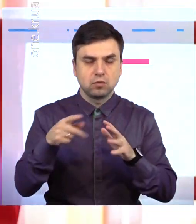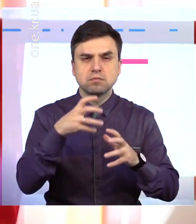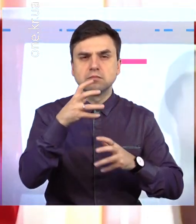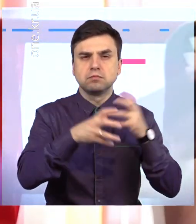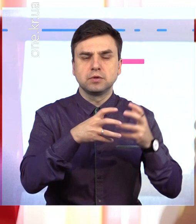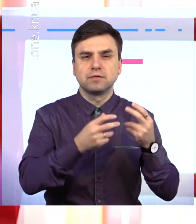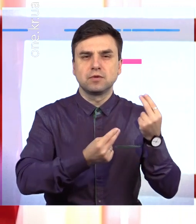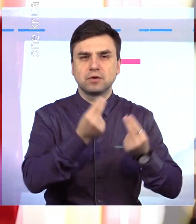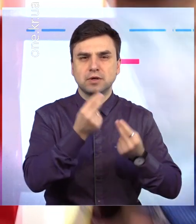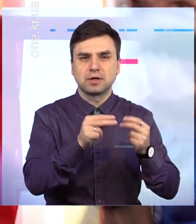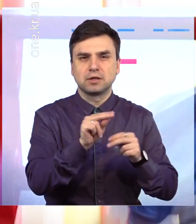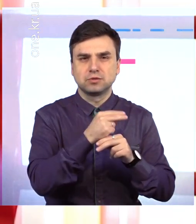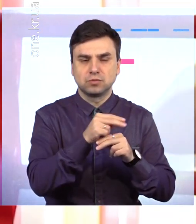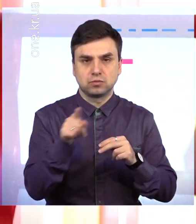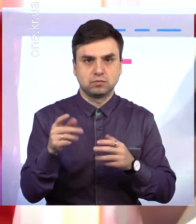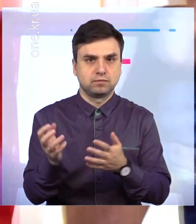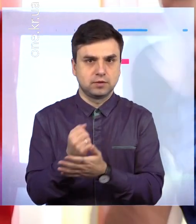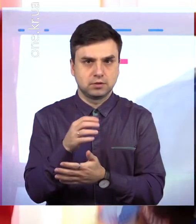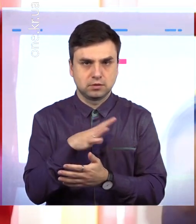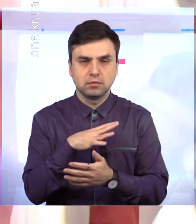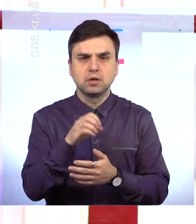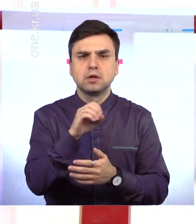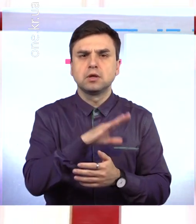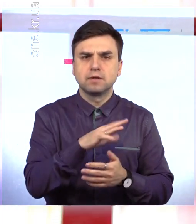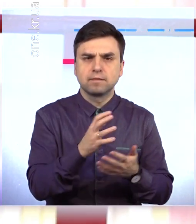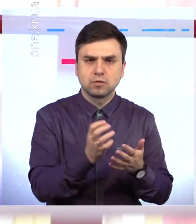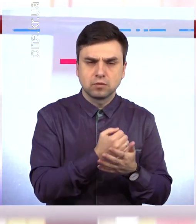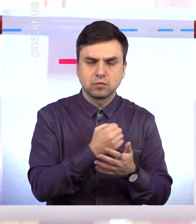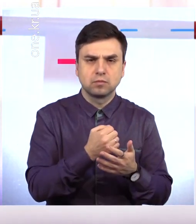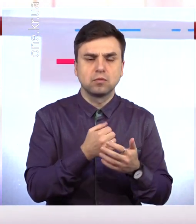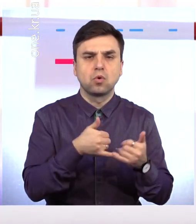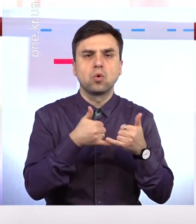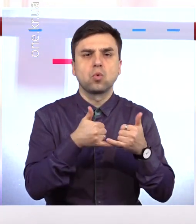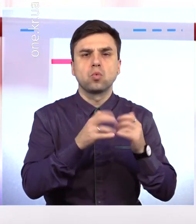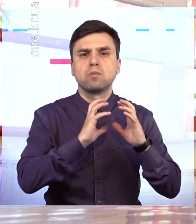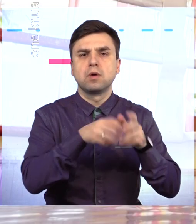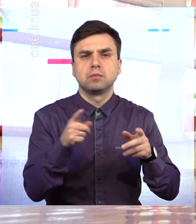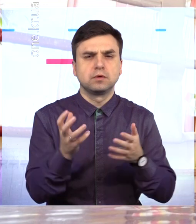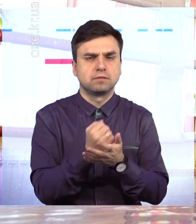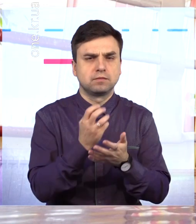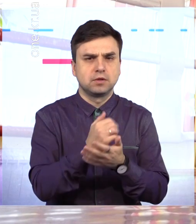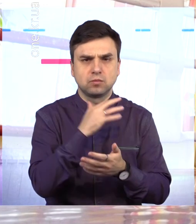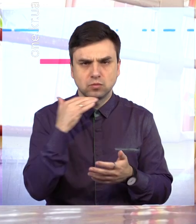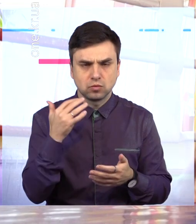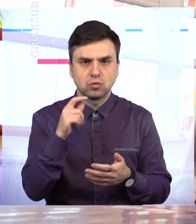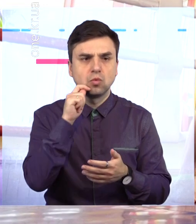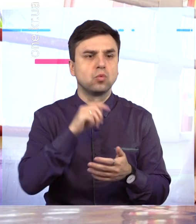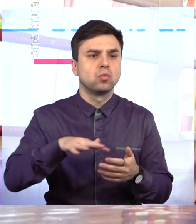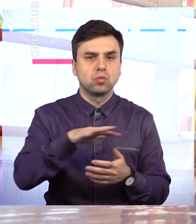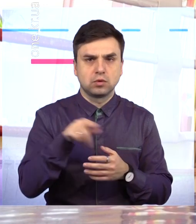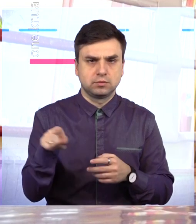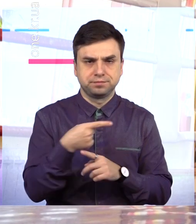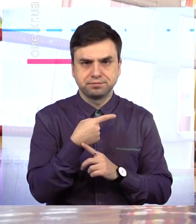ігор, чемпіона Європи, багаторазового переможця Кубку світу та чемпіона України з кікбоксингу. Історія Орфана як